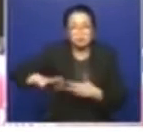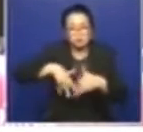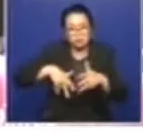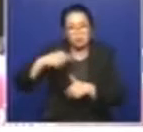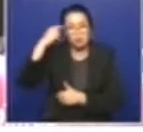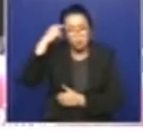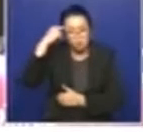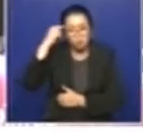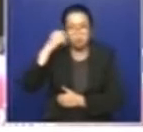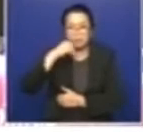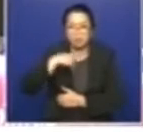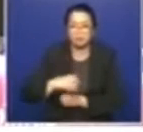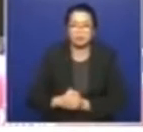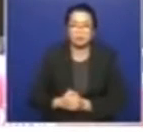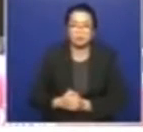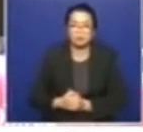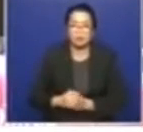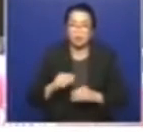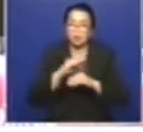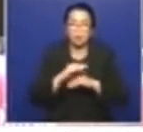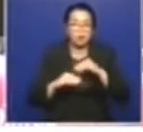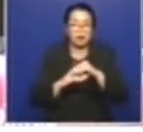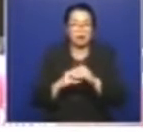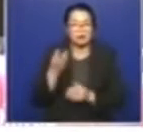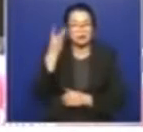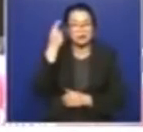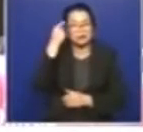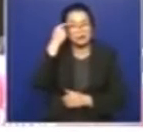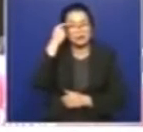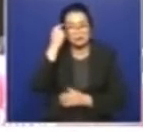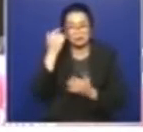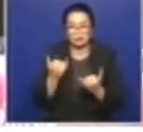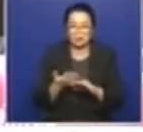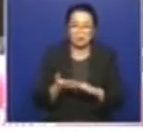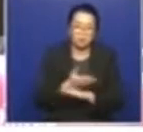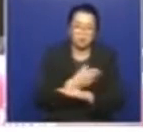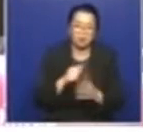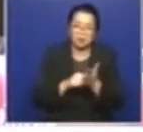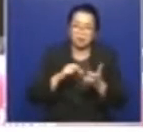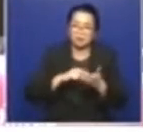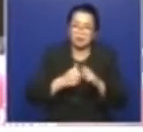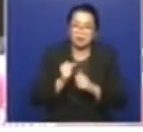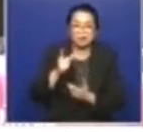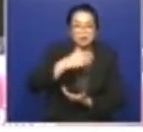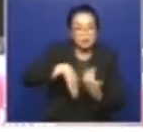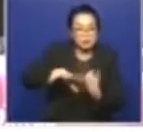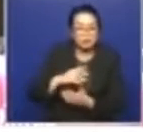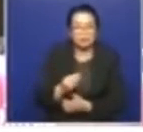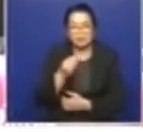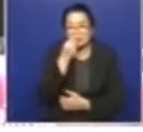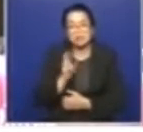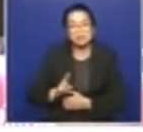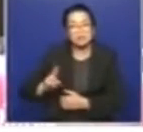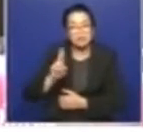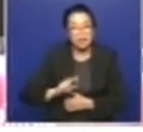บอกทุกโครงการที่ท่านผลิตขึ้นวันนี้ที่จะแก้ปัญหาเศรษฐกิจไม่ว่าจะเป็นชิมช็อปใช้รอบใหม่33,000